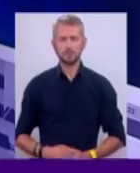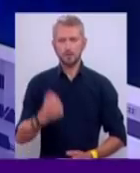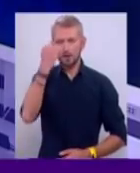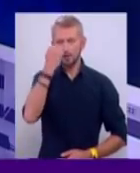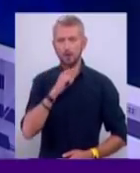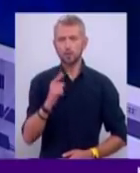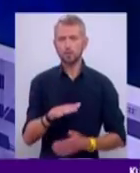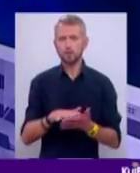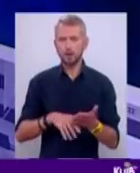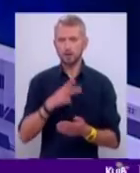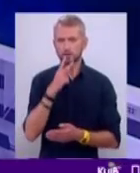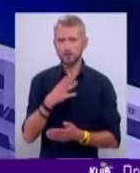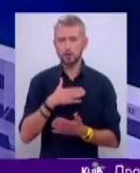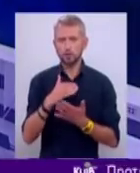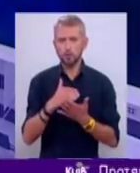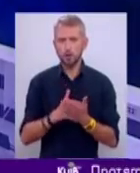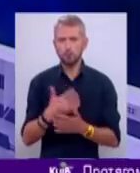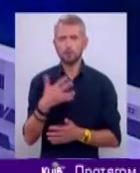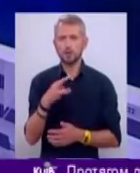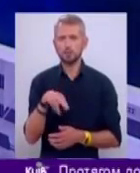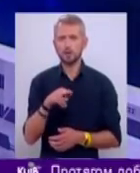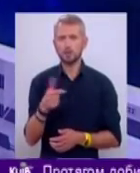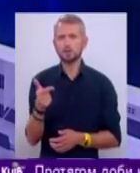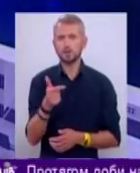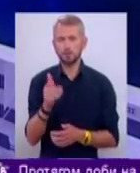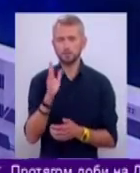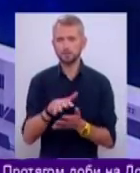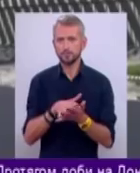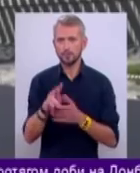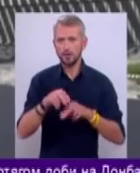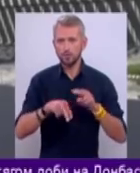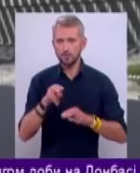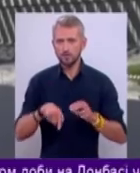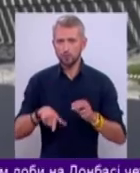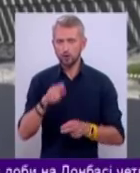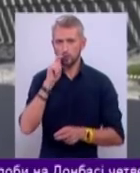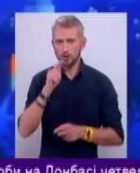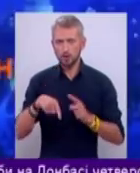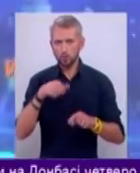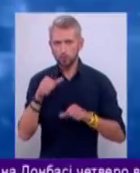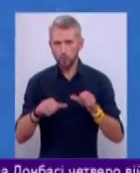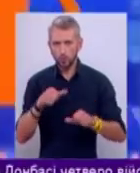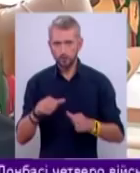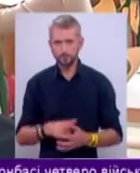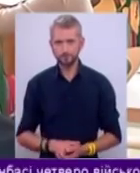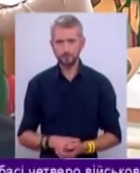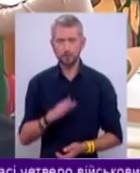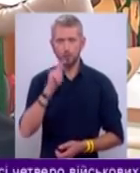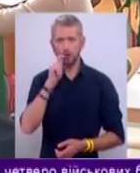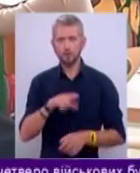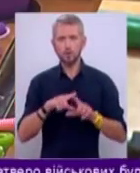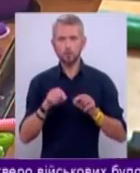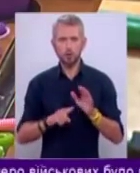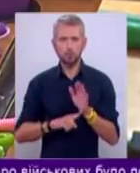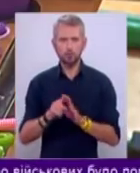Дякую, що не перемикаєте. Далі про таке. Отже, 50 мільярдів гривень спрямують на будівництво доріг в Україні наступного року. В українських